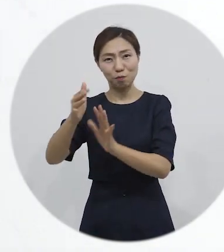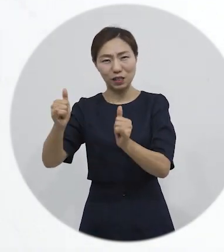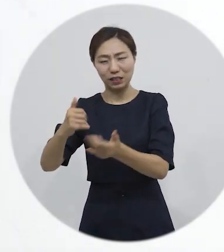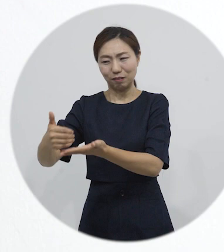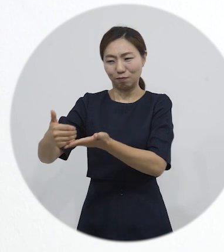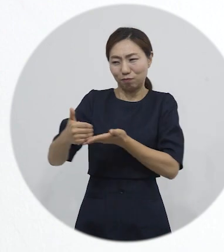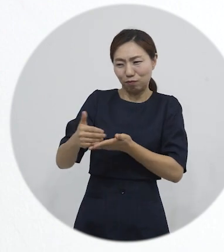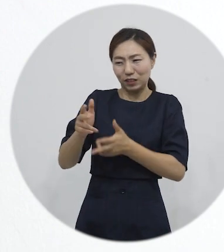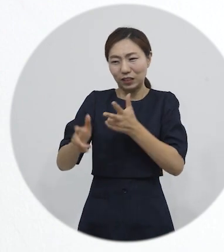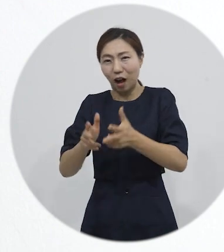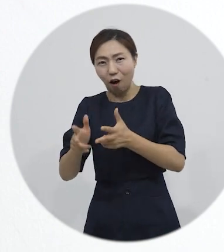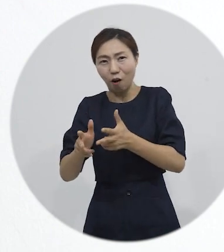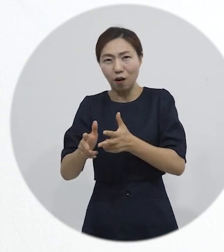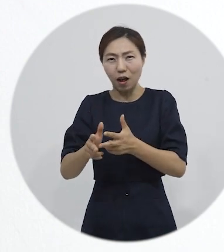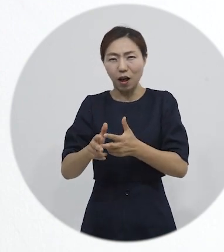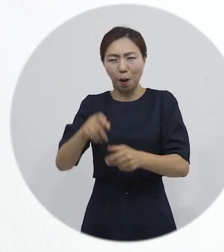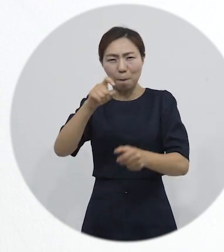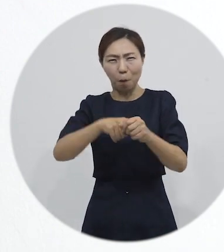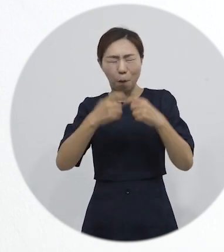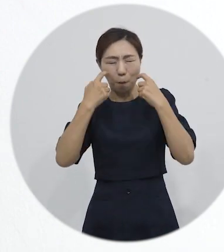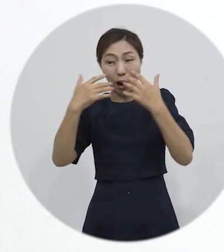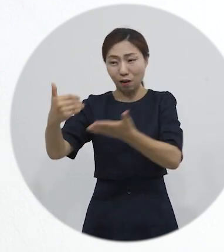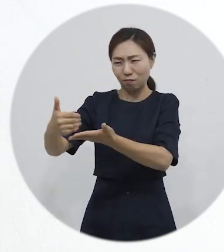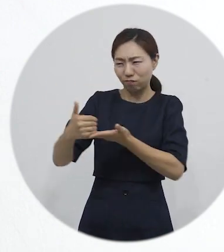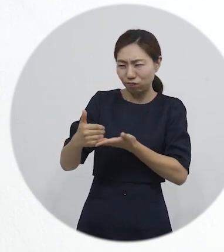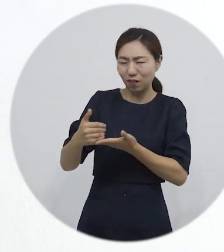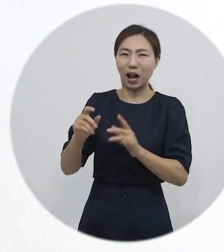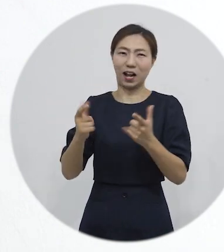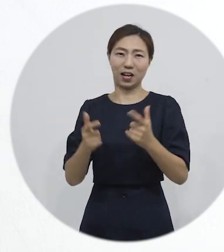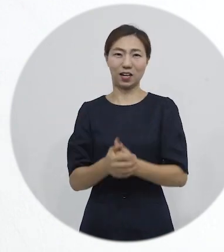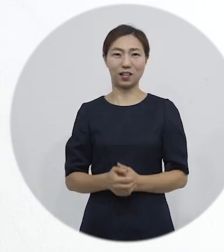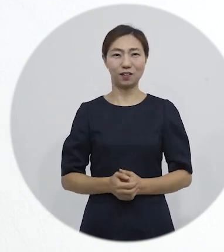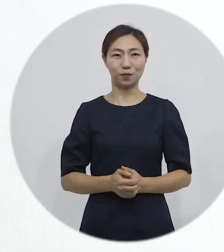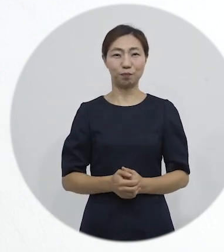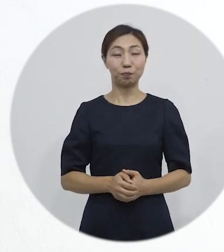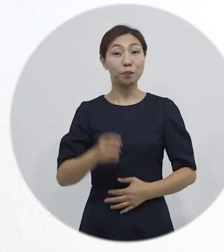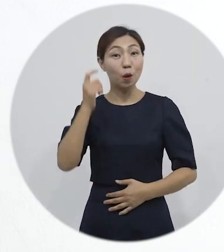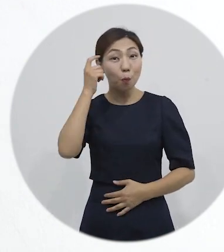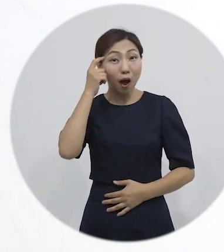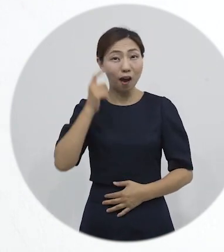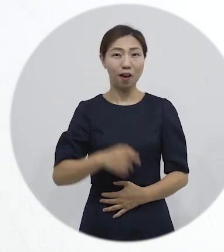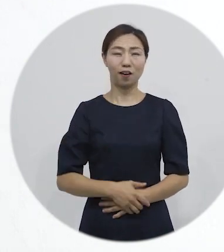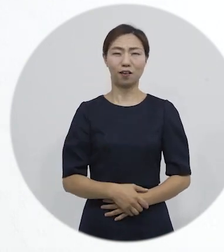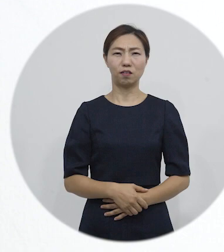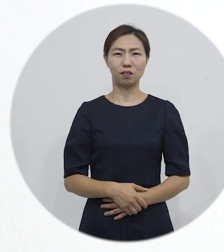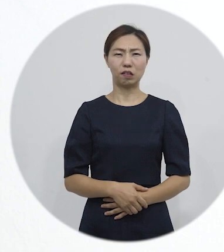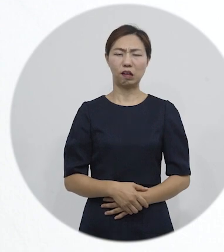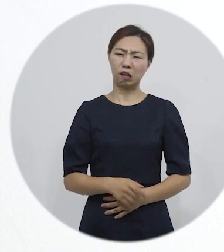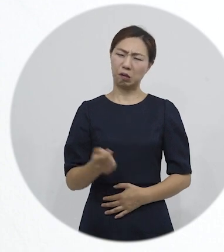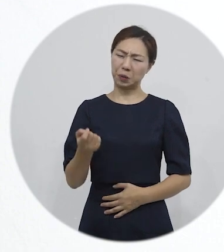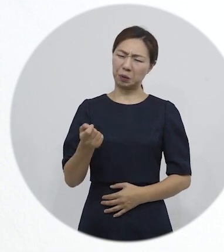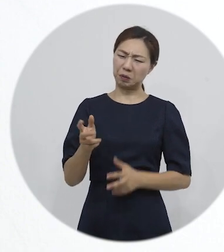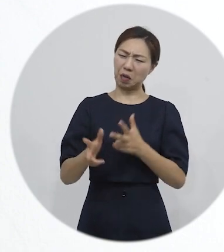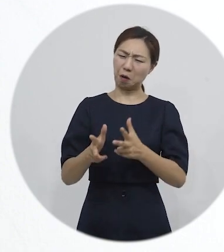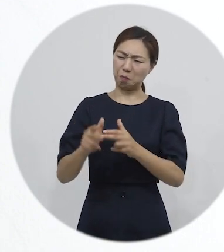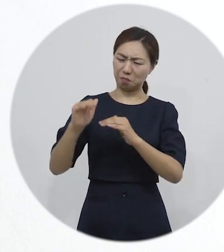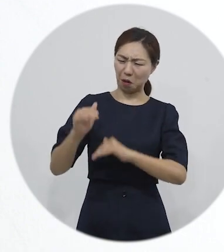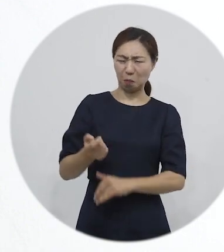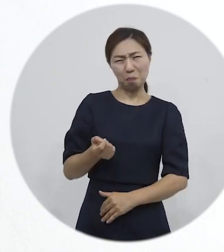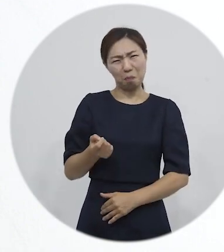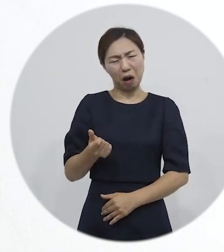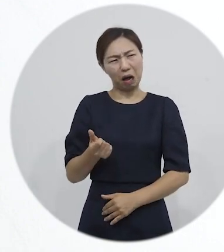사업을 제안할 때 이렇게 명확한 것만 사업을 제안하지 않습니다. 왜냐? 너무 사소해